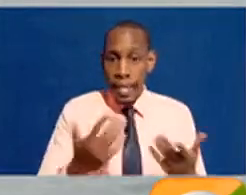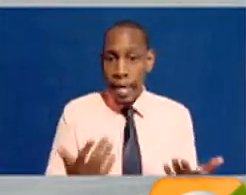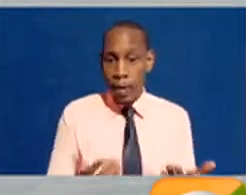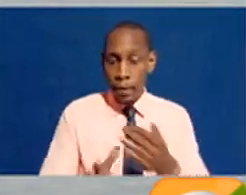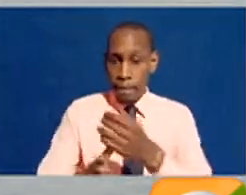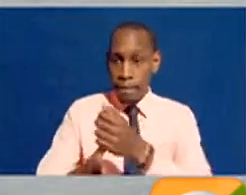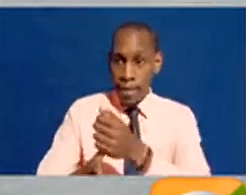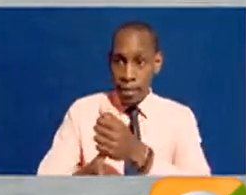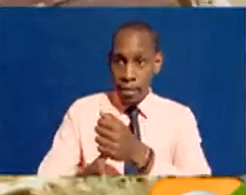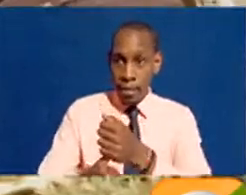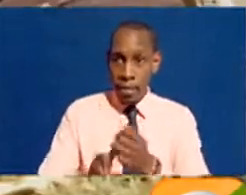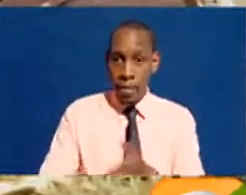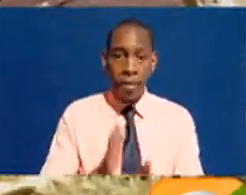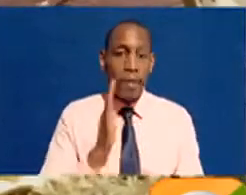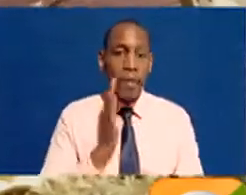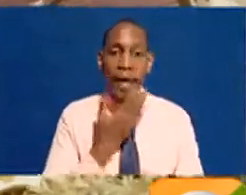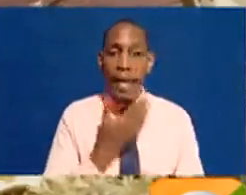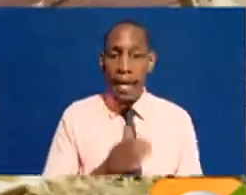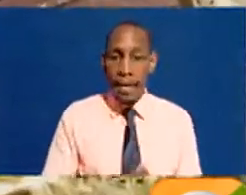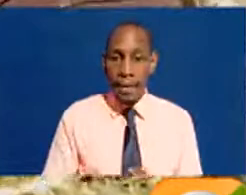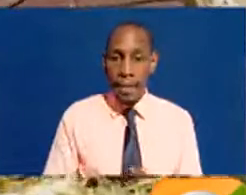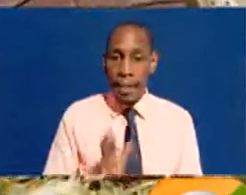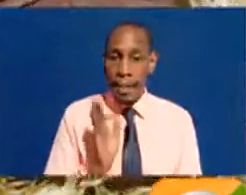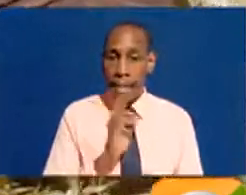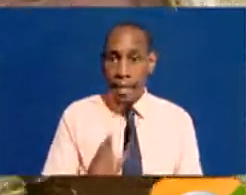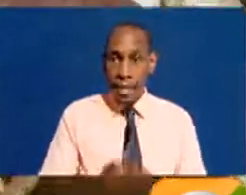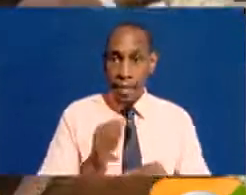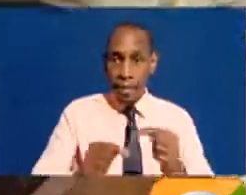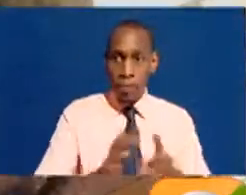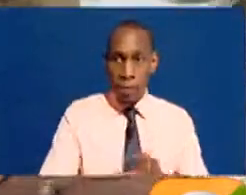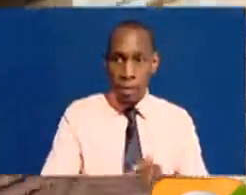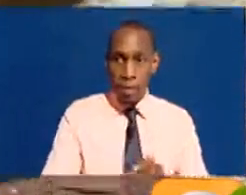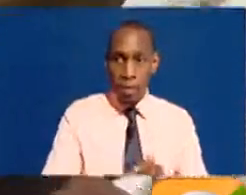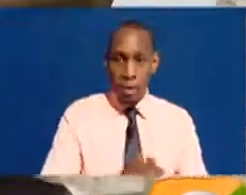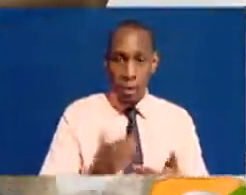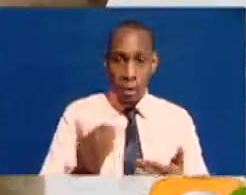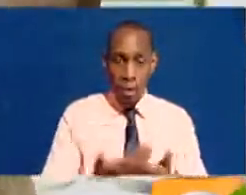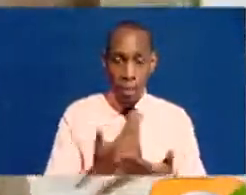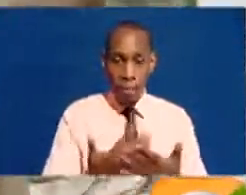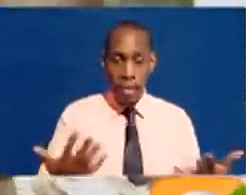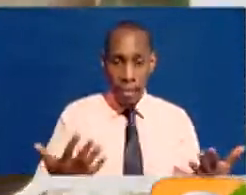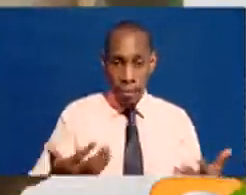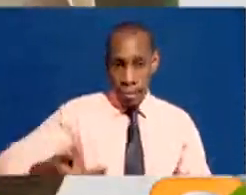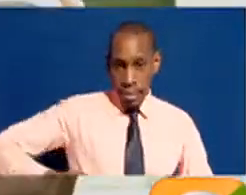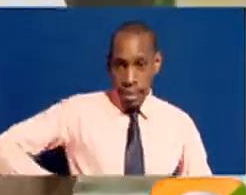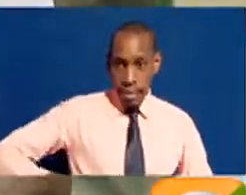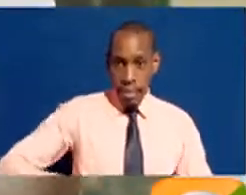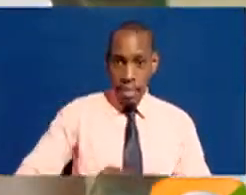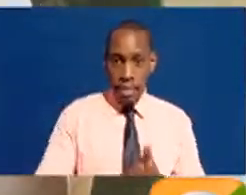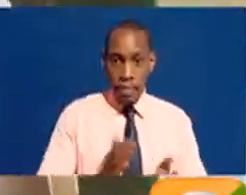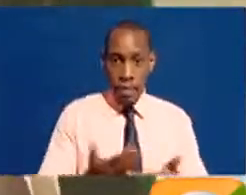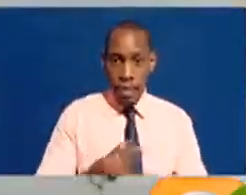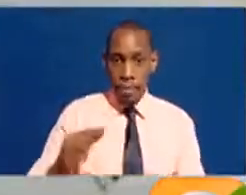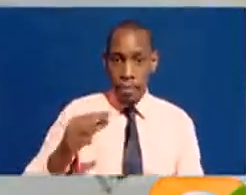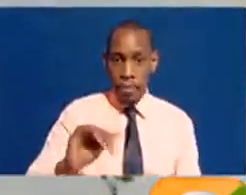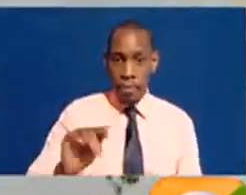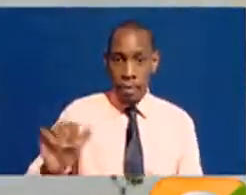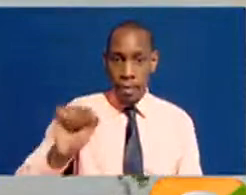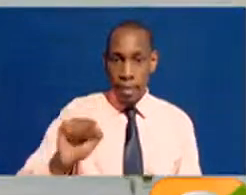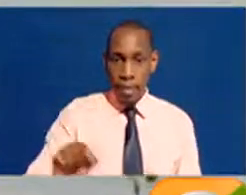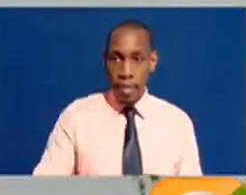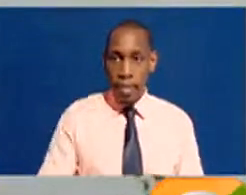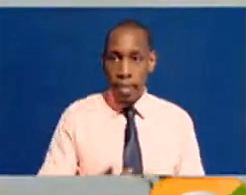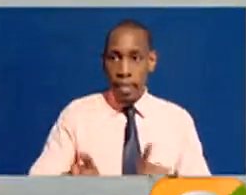the fish is pale red. You will go ahead to remove the visceral material, intestines, you remove the gills, so that such a kind of